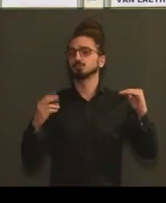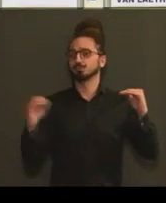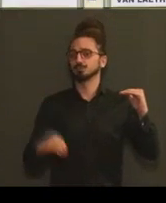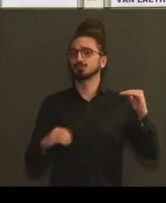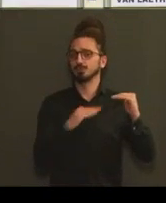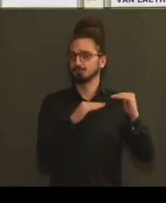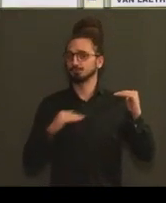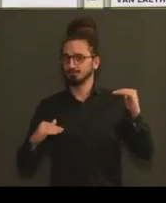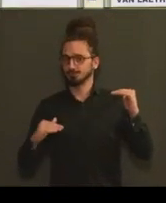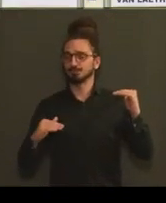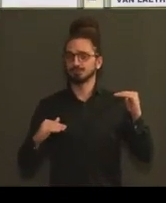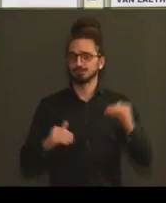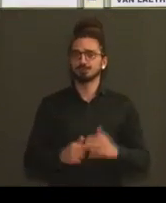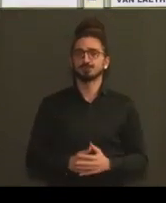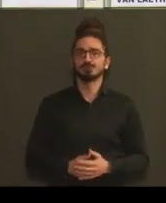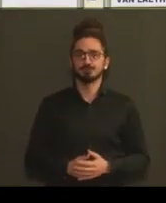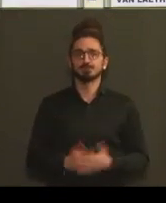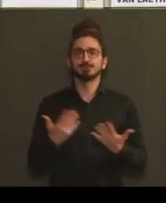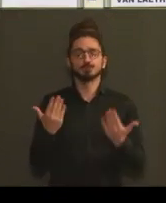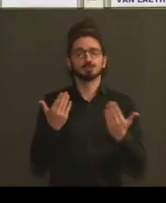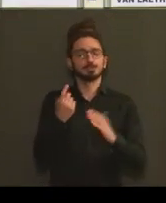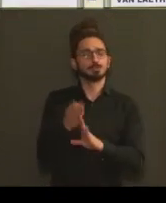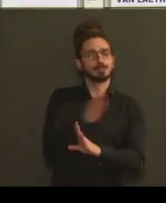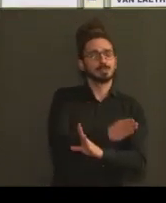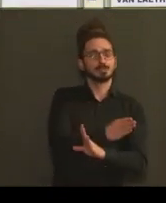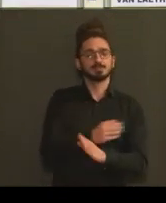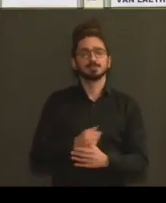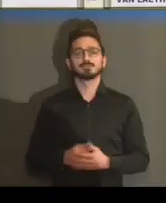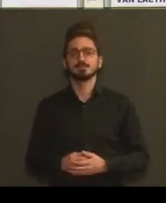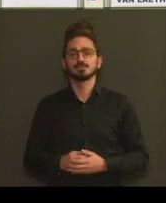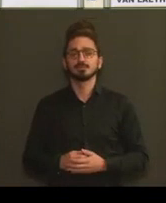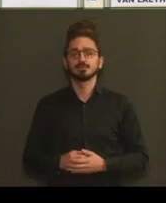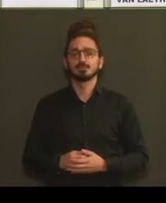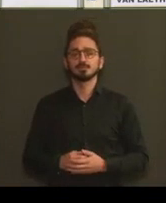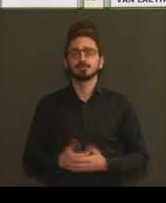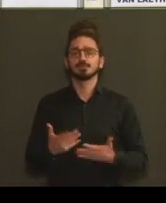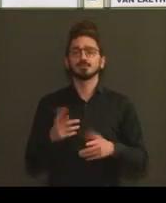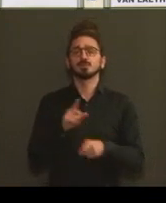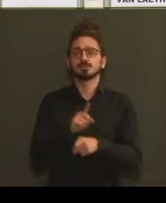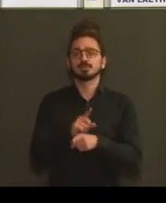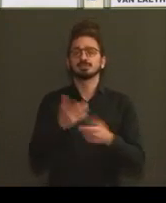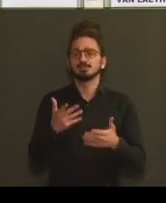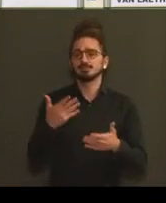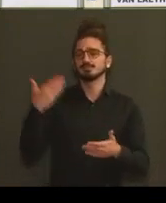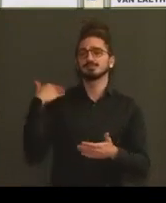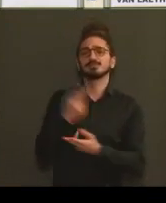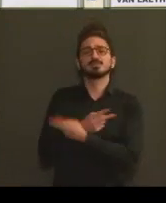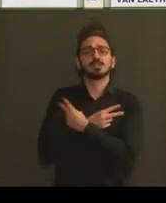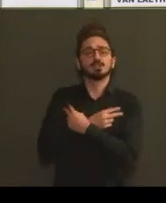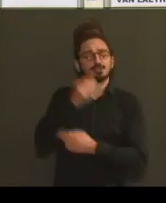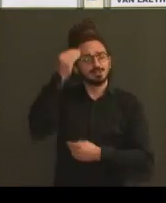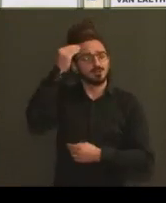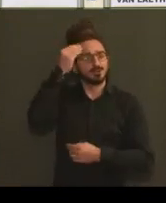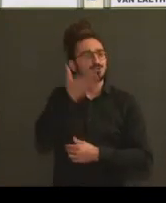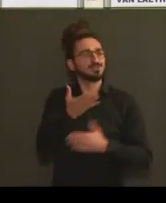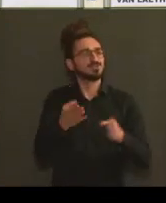il faut bien constater que aussi, probablement dans le contexte justement de fermeture des écoles, nous avons une diminution du nombre de tests